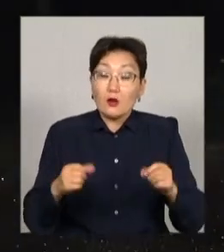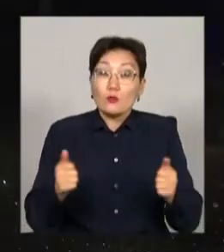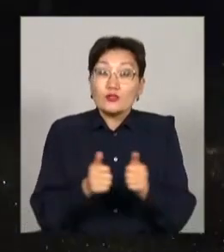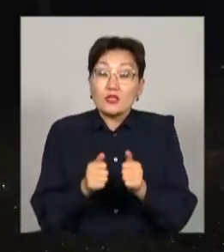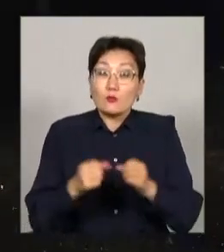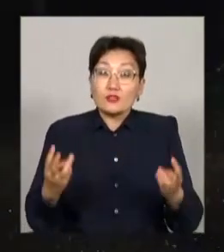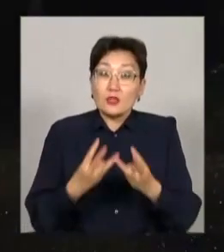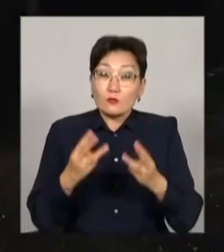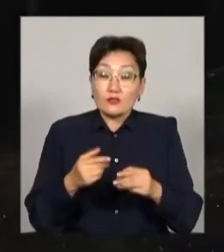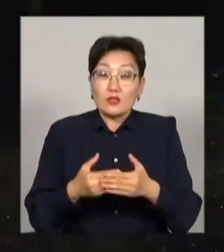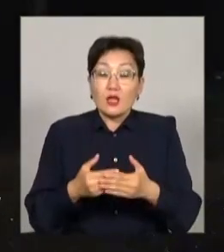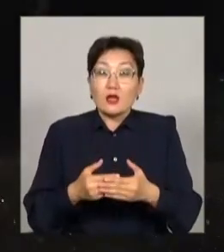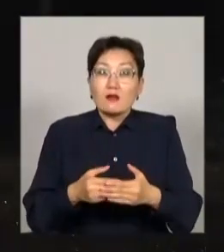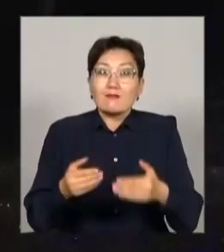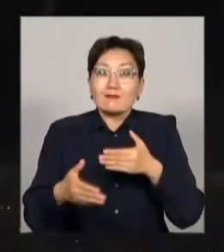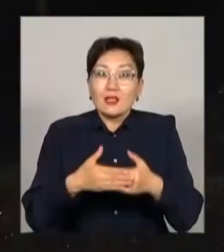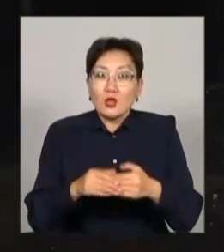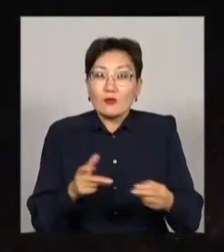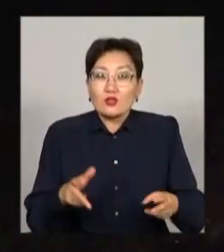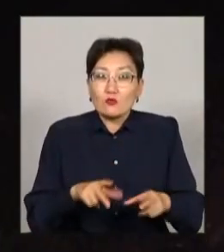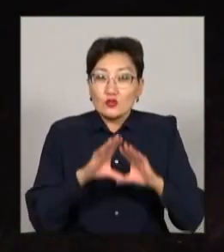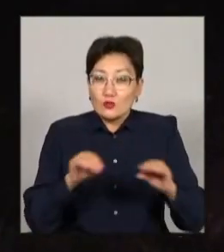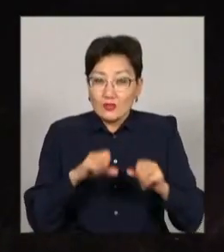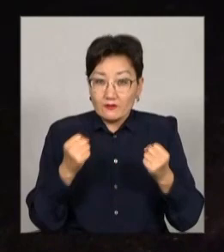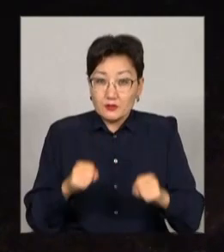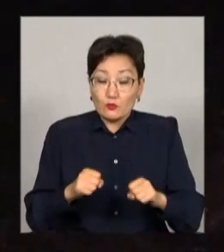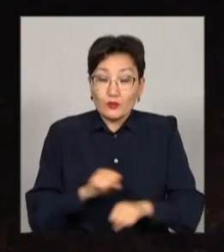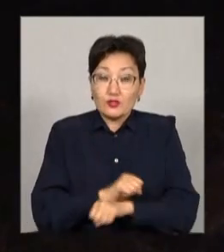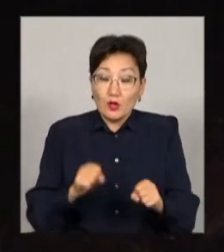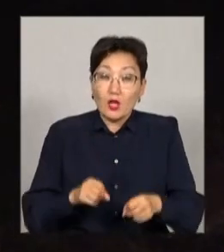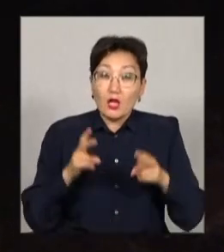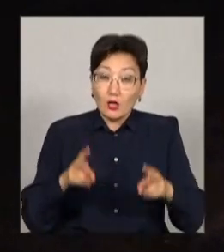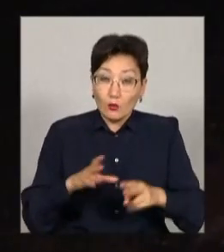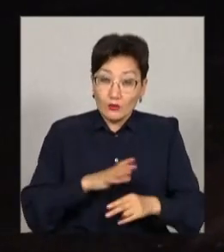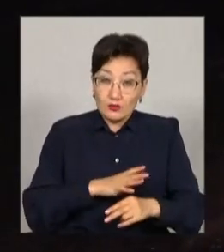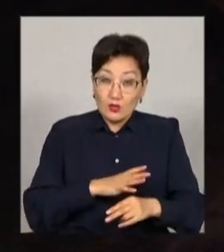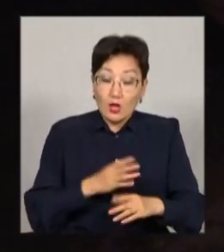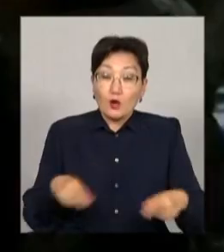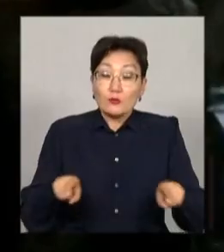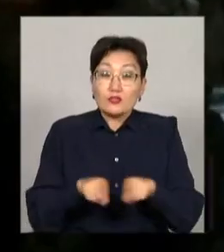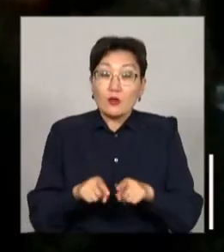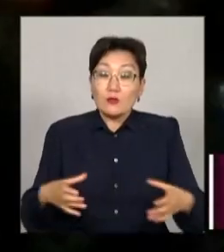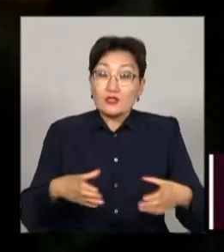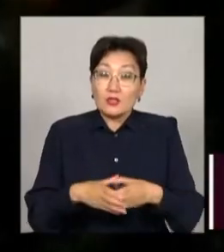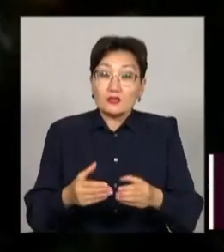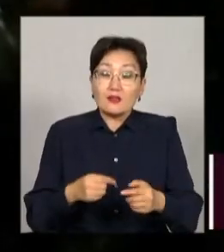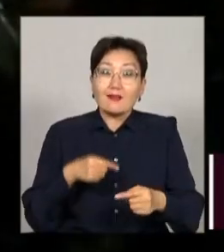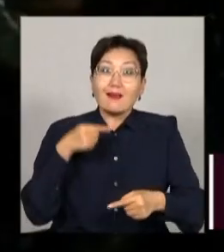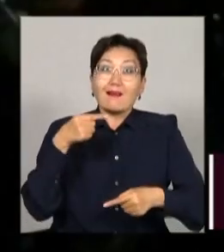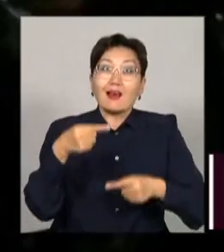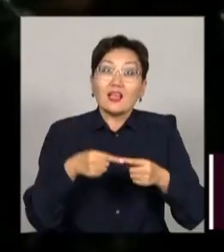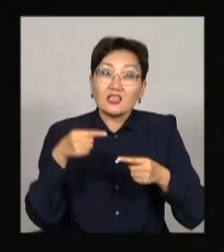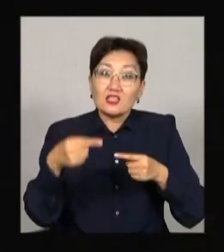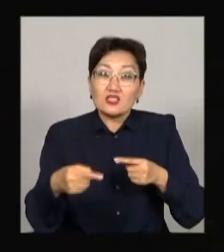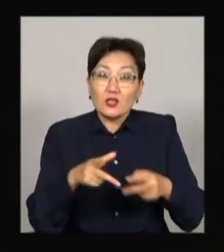маңындағы өртті жақыннан өшіру мүмкін болмады дейді мамандар. Өйткені жарылу қаупі тым жоғары болыпты. Мұндайда бригада алыстан атқылау